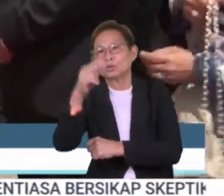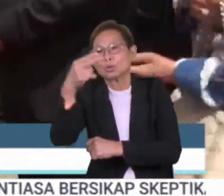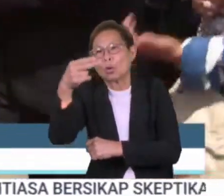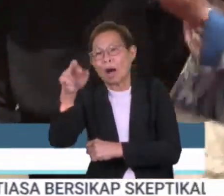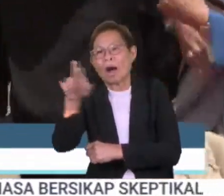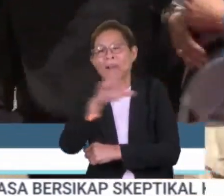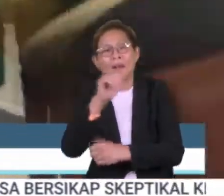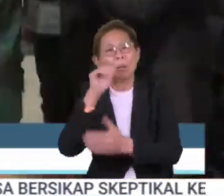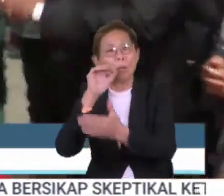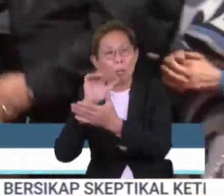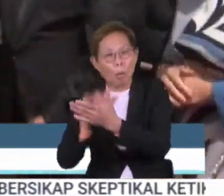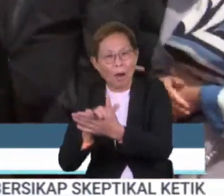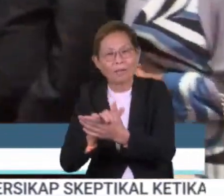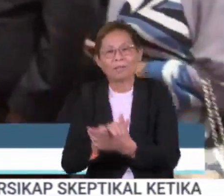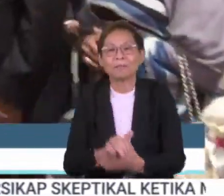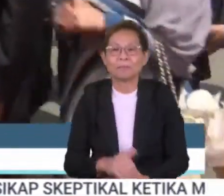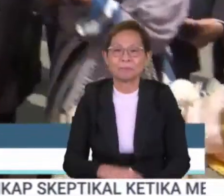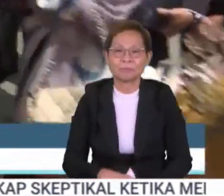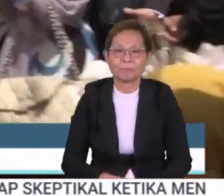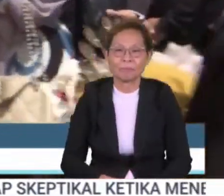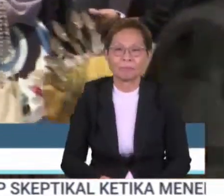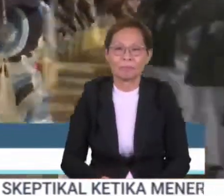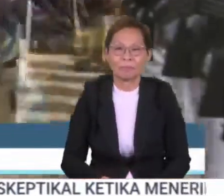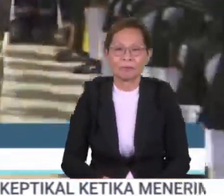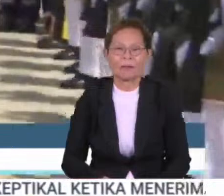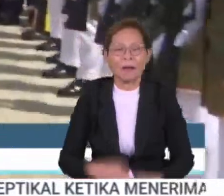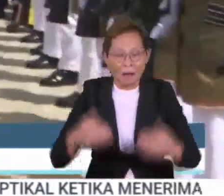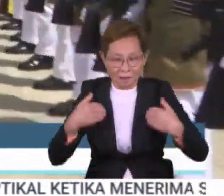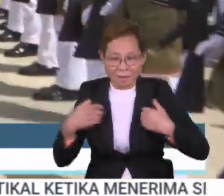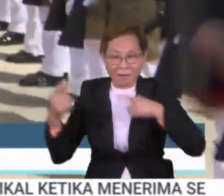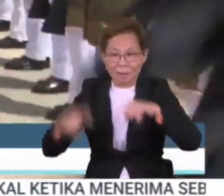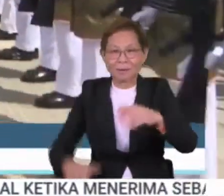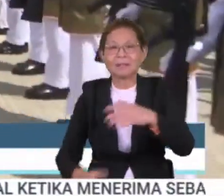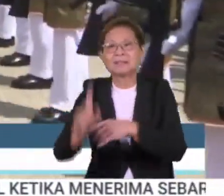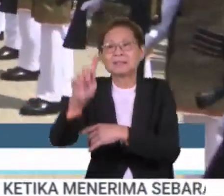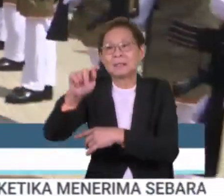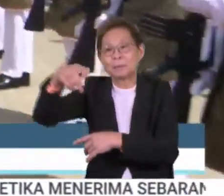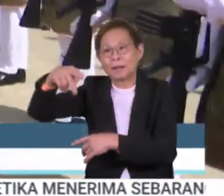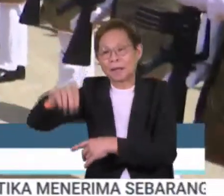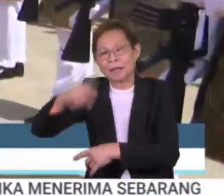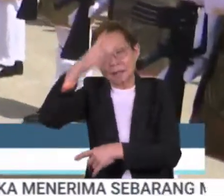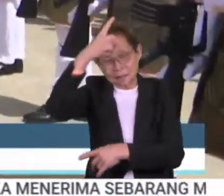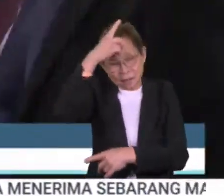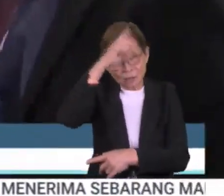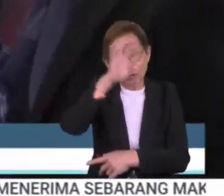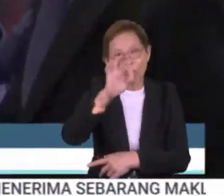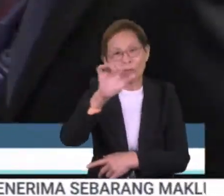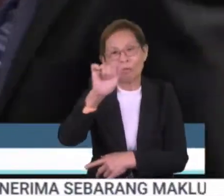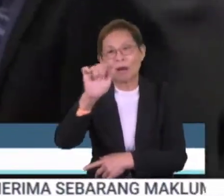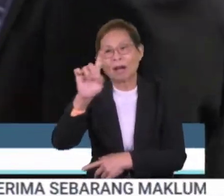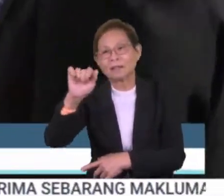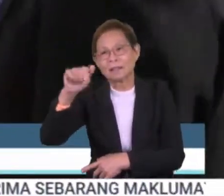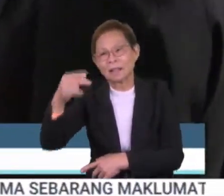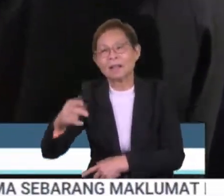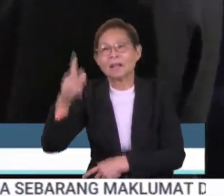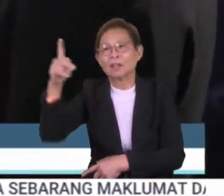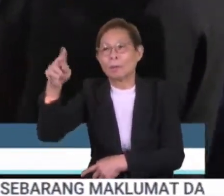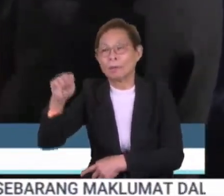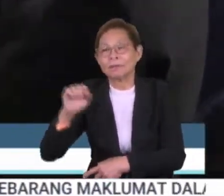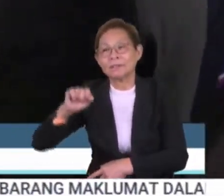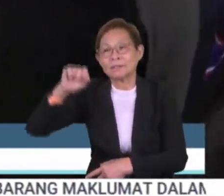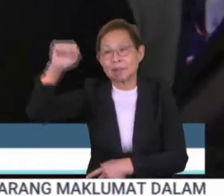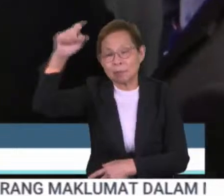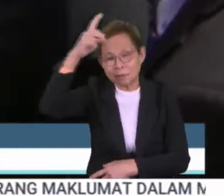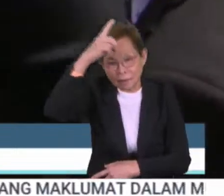isteri Toh Puan Nolida RM Jasni. Turut hadir Timbalan Perdana Menteri Datuk Seri Fadilah Yusof, Ketua Menteri